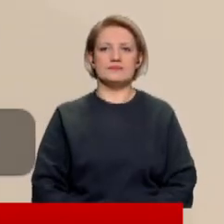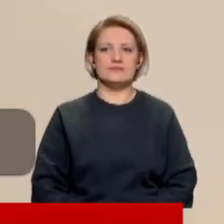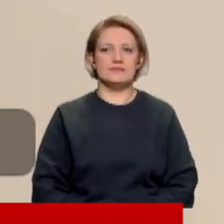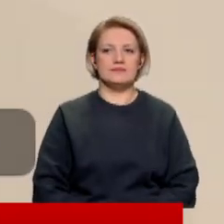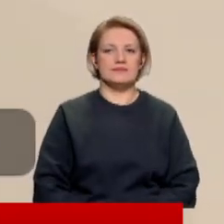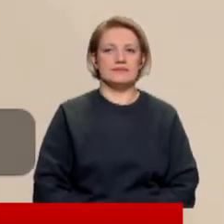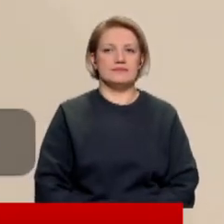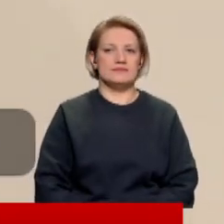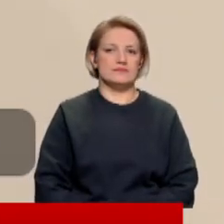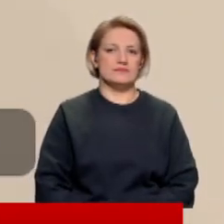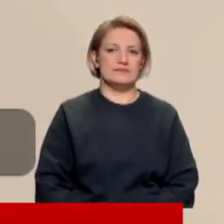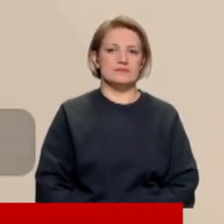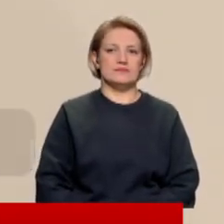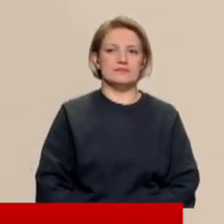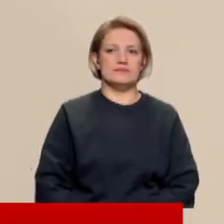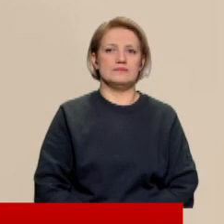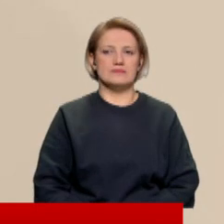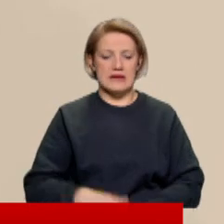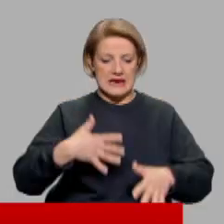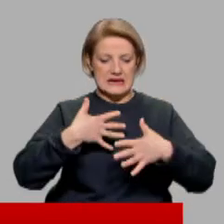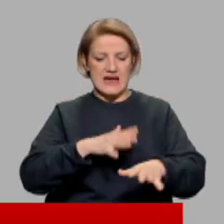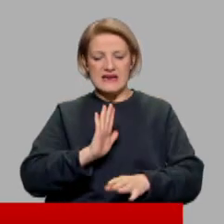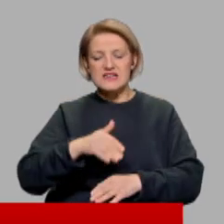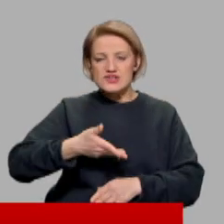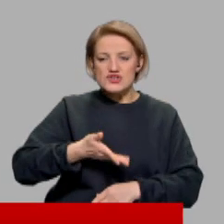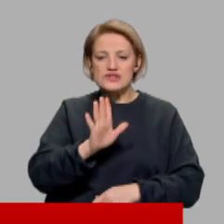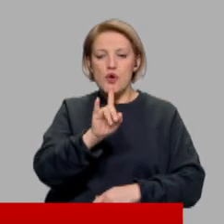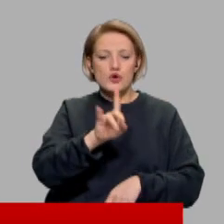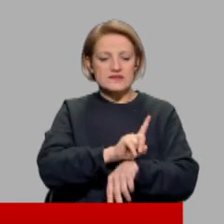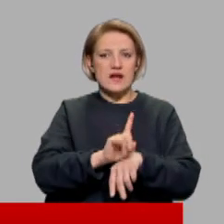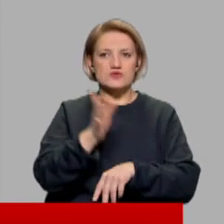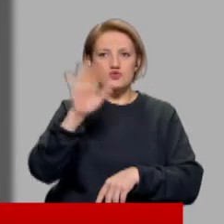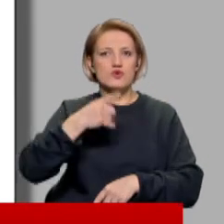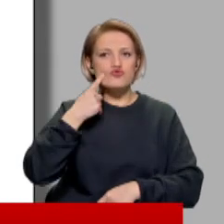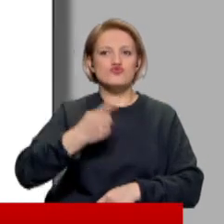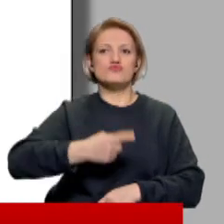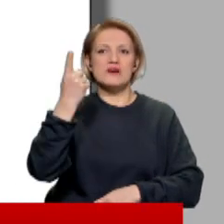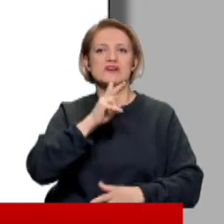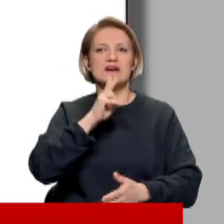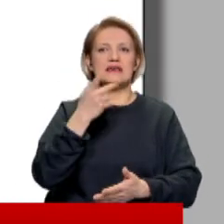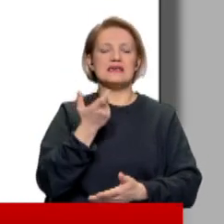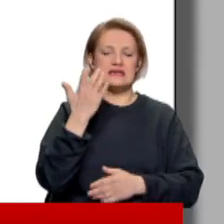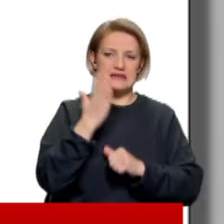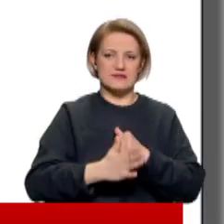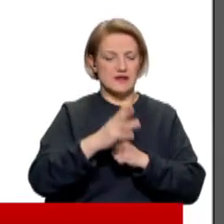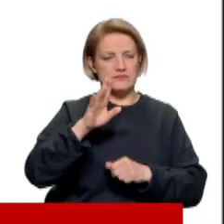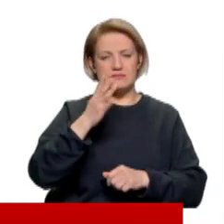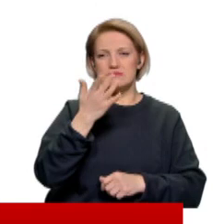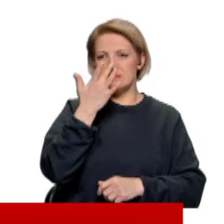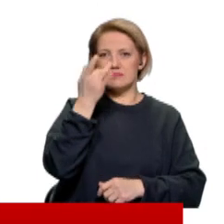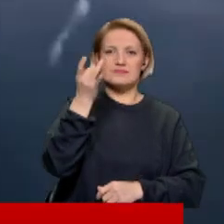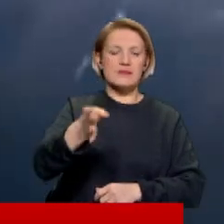mutluyuz. Her şey çok güzel oldu. Greve çıktıktan 14 saat sonra gelen Cumhurbaşkanlığı yasağını tanımadı